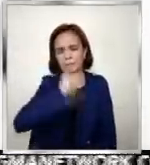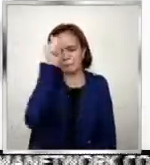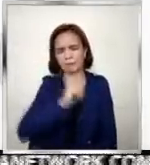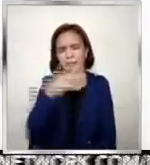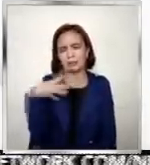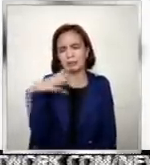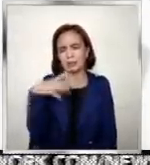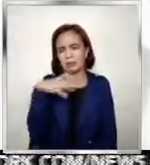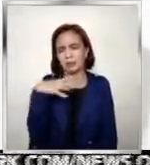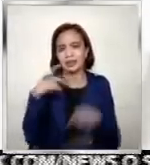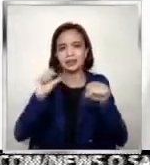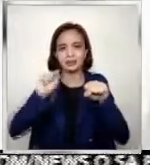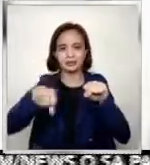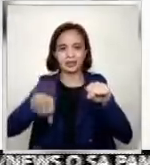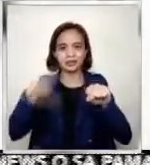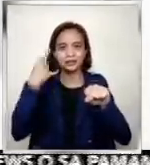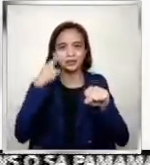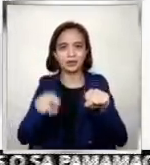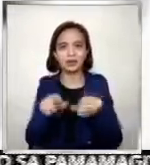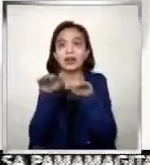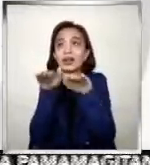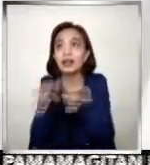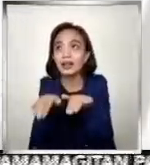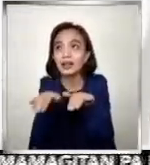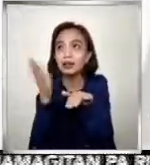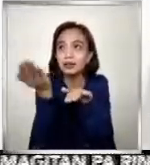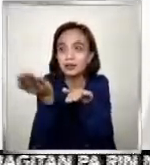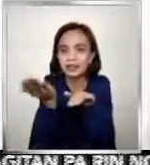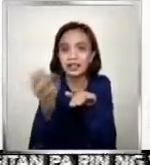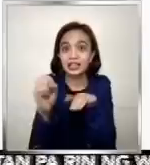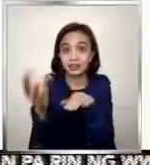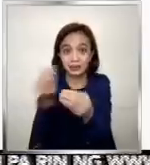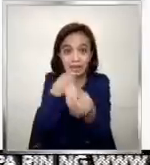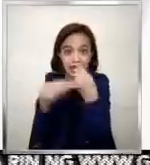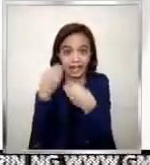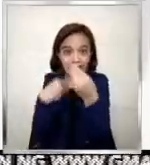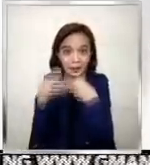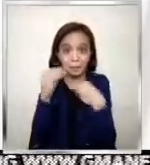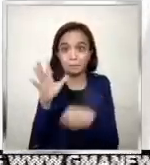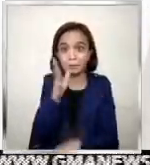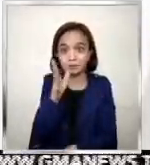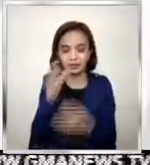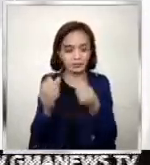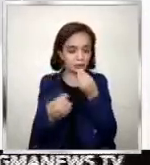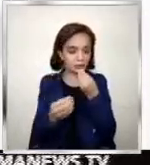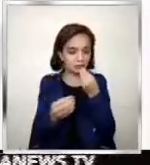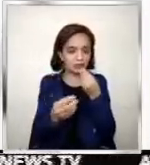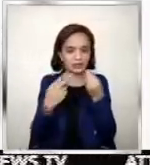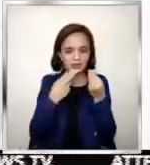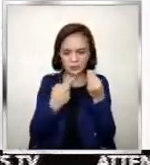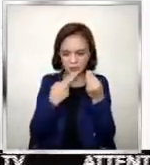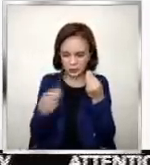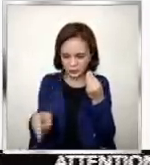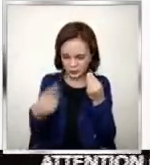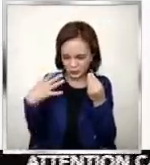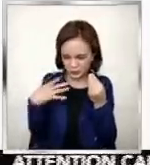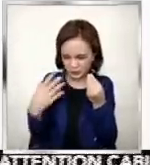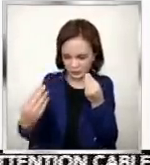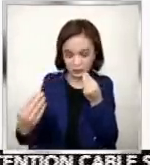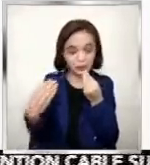kanyang pandesal. Kapag kakain na ng pandesal ang kanyang fur mom, todo pa cute pa si Panda para mabigyan.